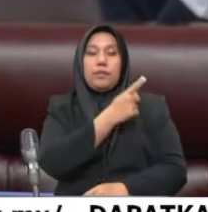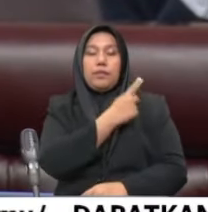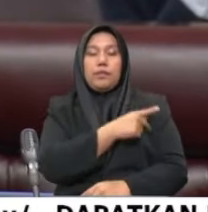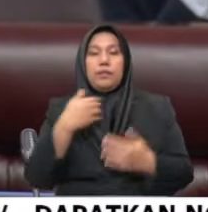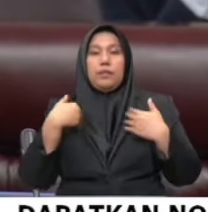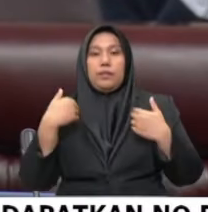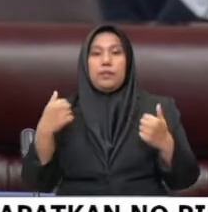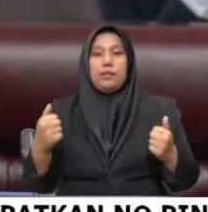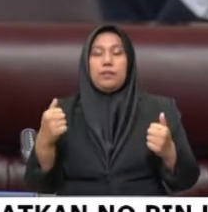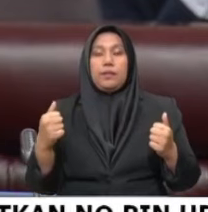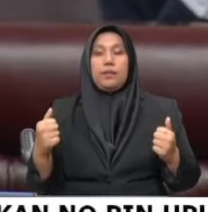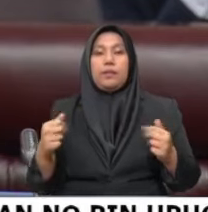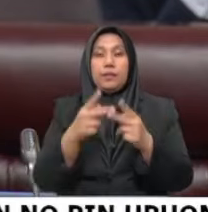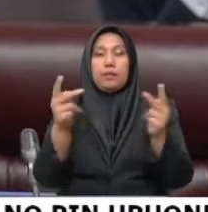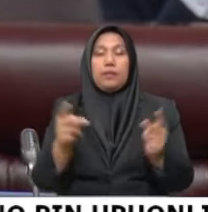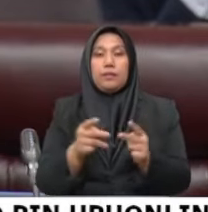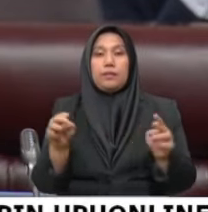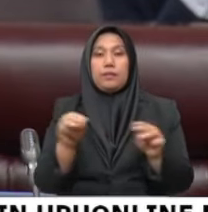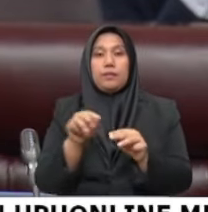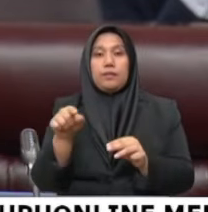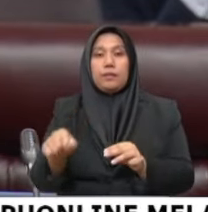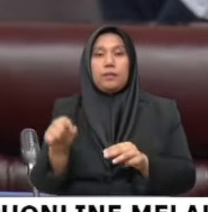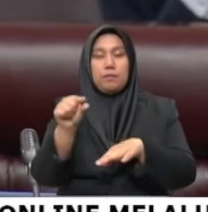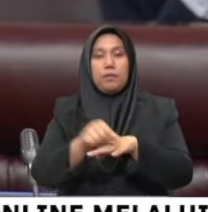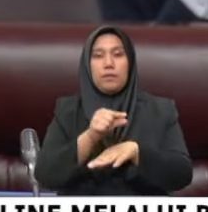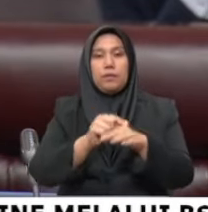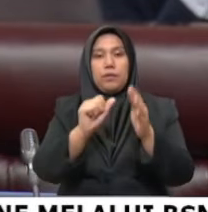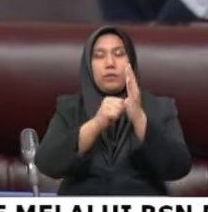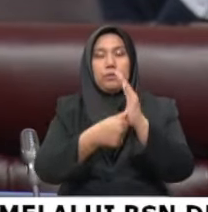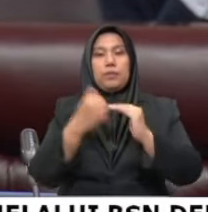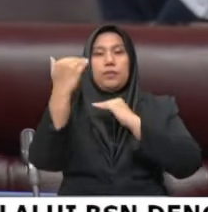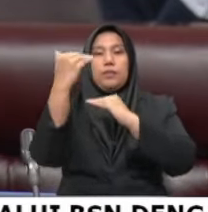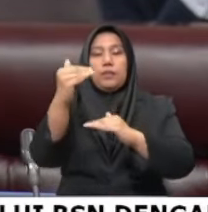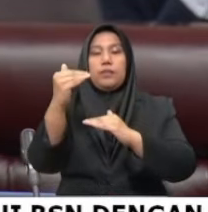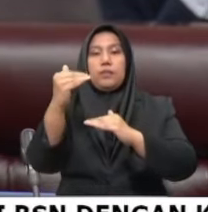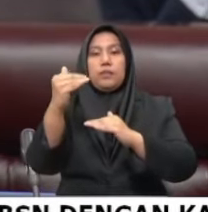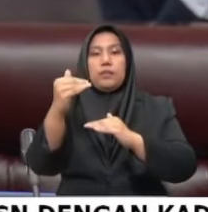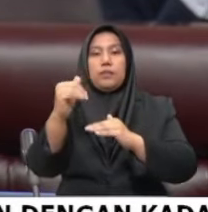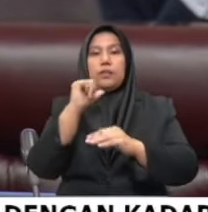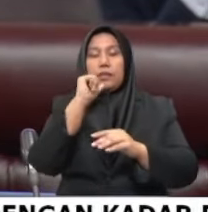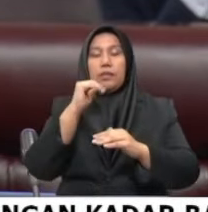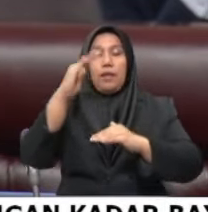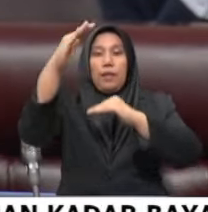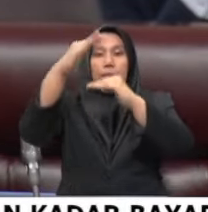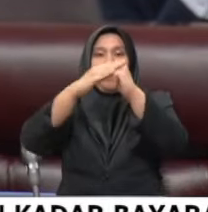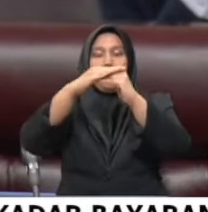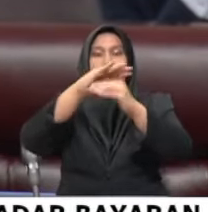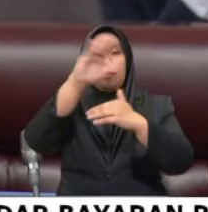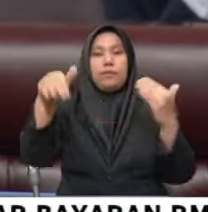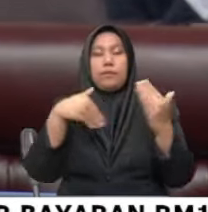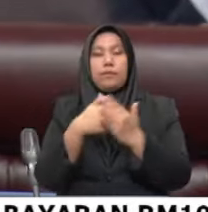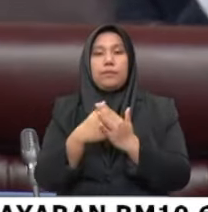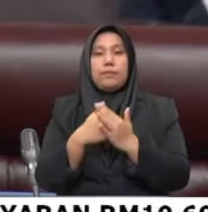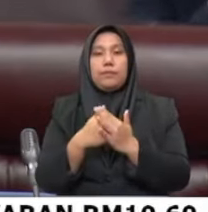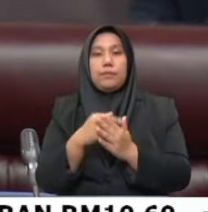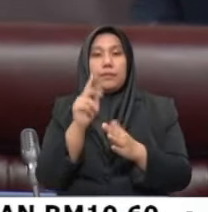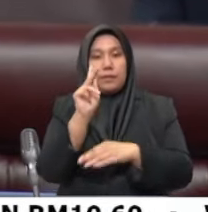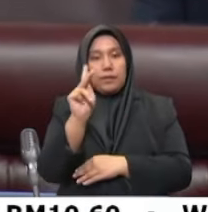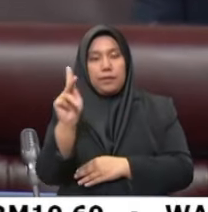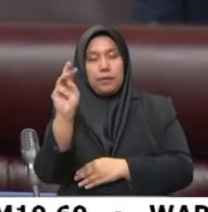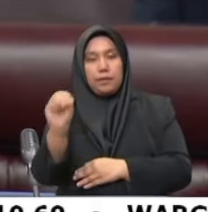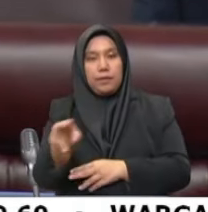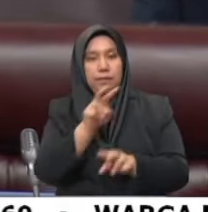di kawasan seperti ini akan menjurus kepada penggunaan sumber yang terhad secara tidak optimum. Namun demikian, KKM akan